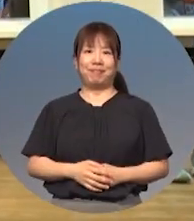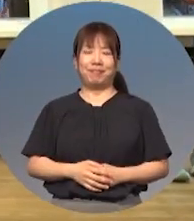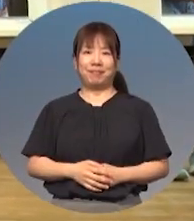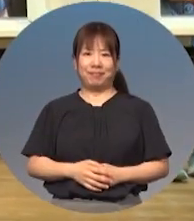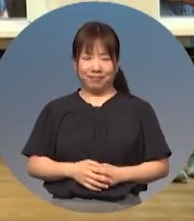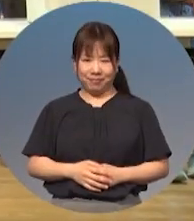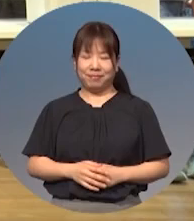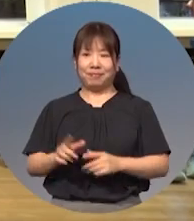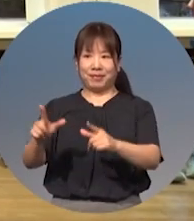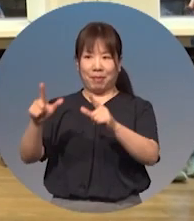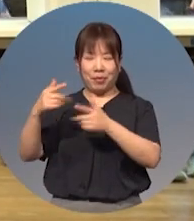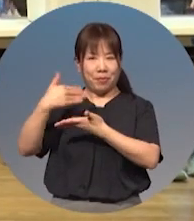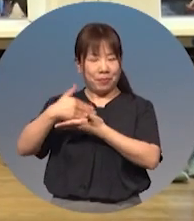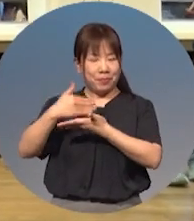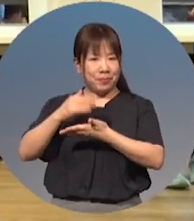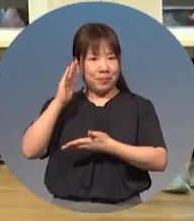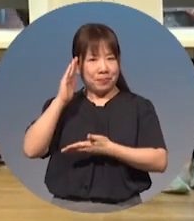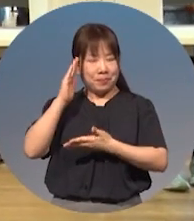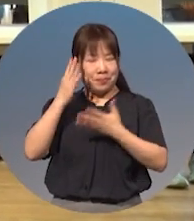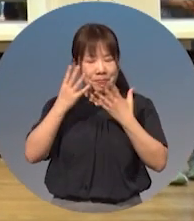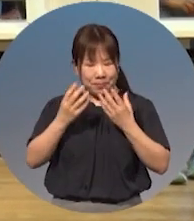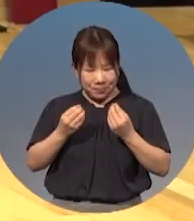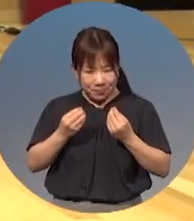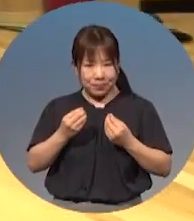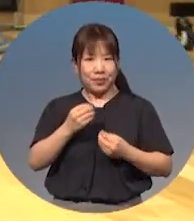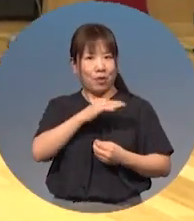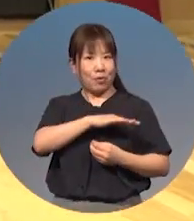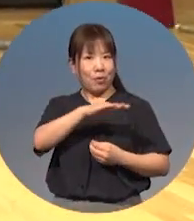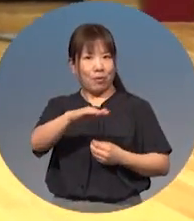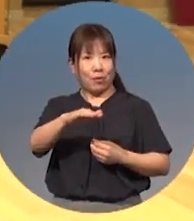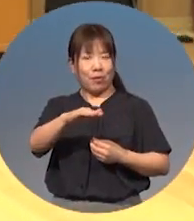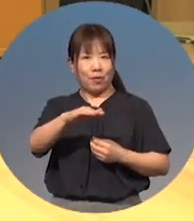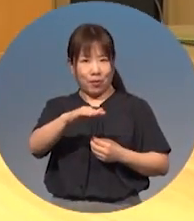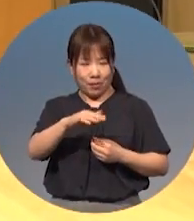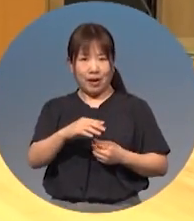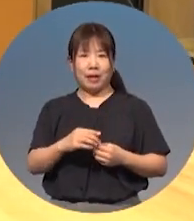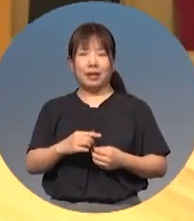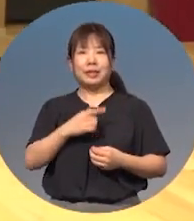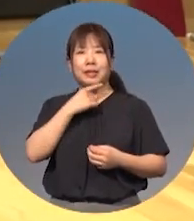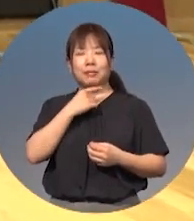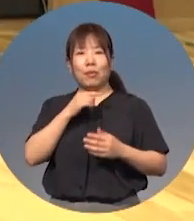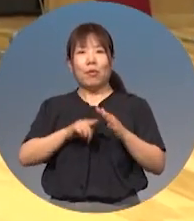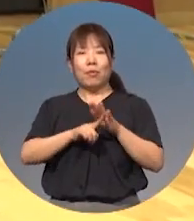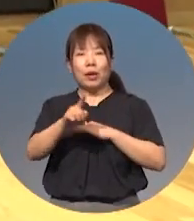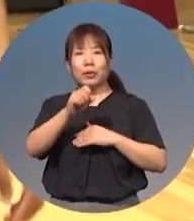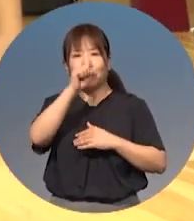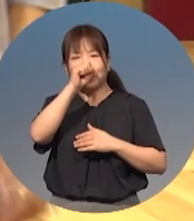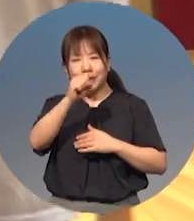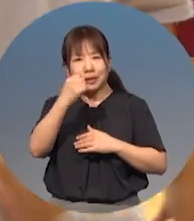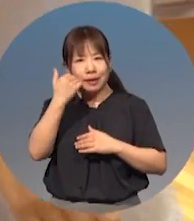この後子どもたちはキャプテンにふさわしいと思う立候補者に投票します